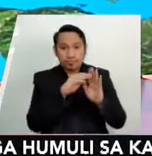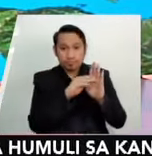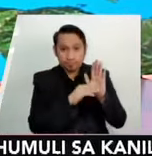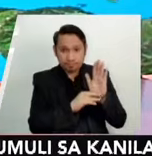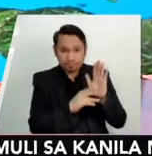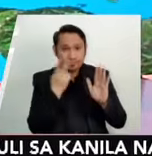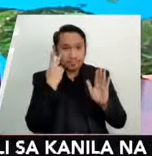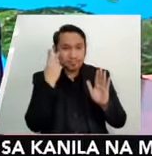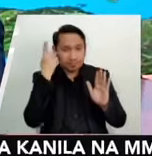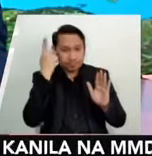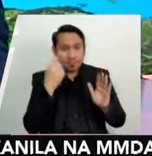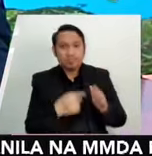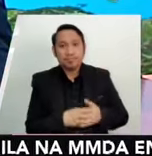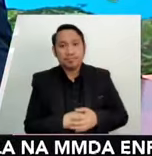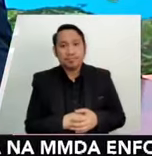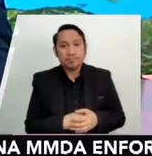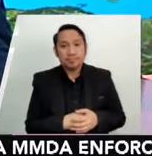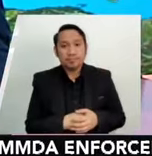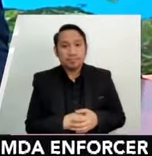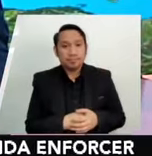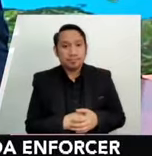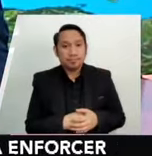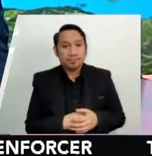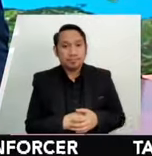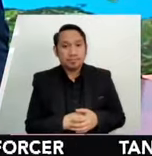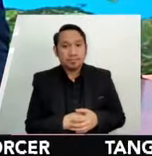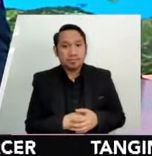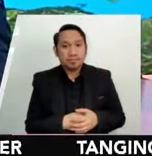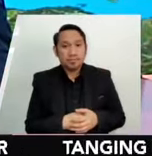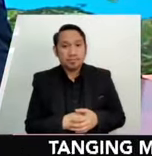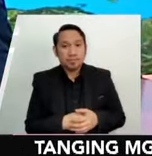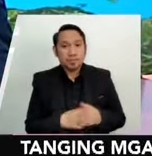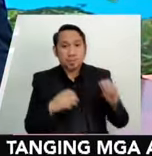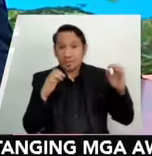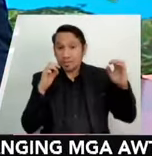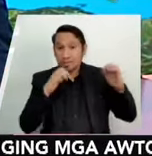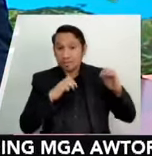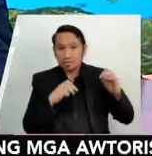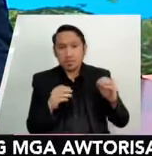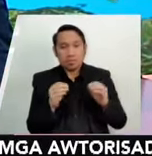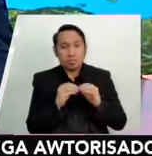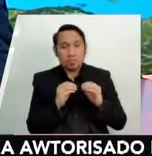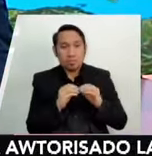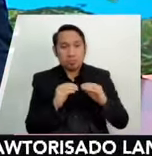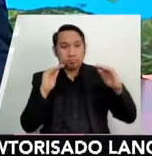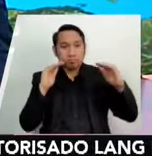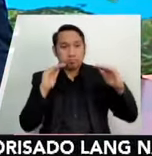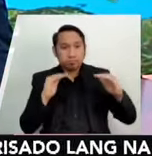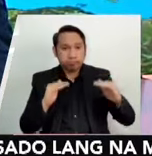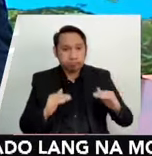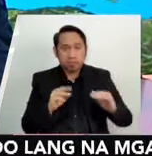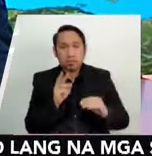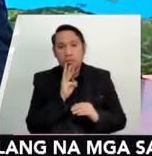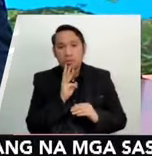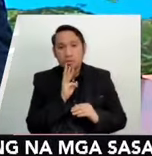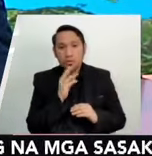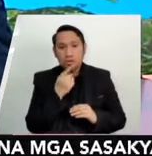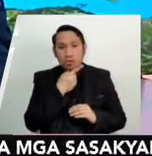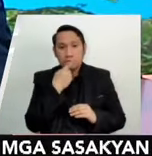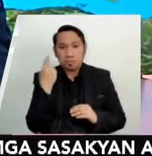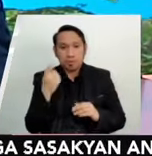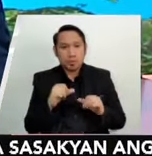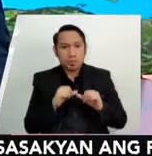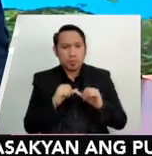San Roque, Pantabangan at Caliraya Reservoir. Inaasahan pa rin ang pagbaba ng water level sa maraming dam dahil po yan sa patuloy na init